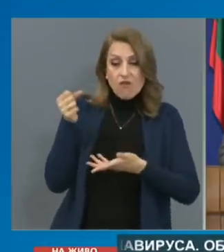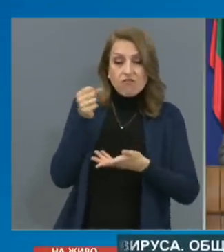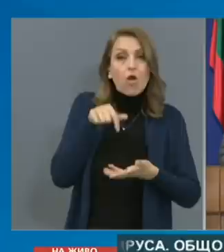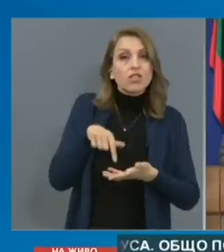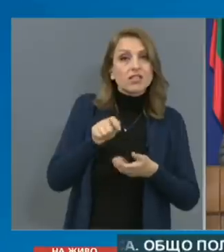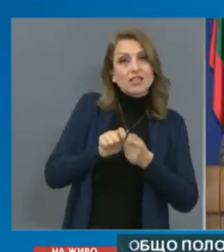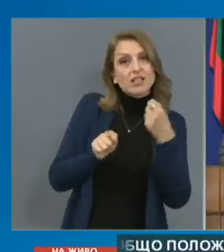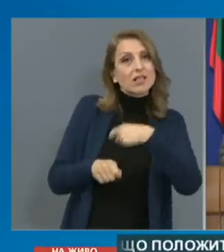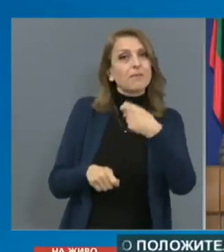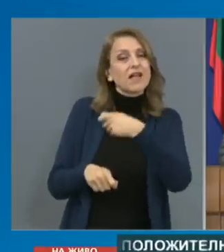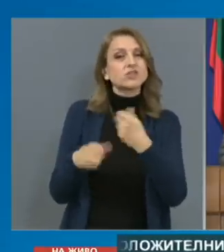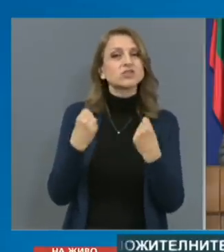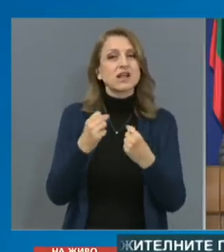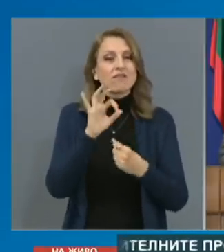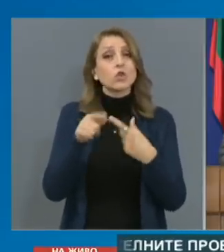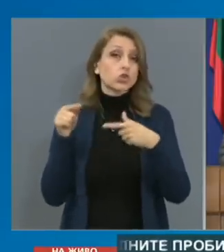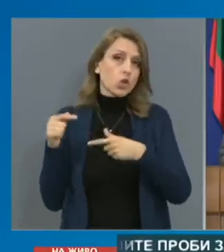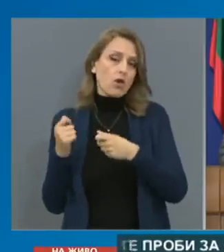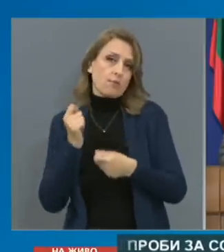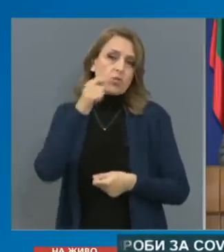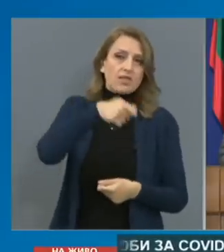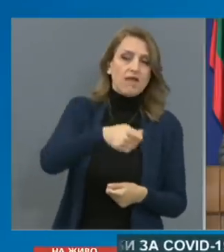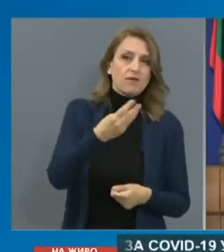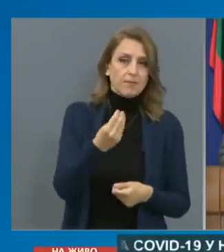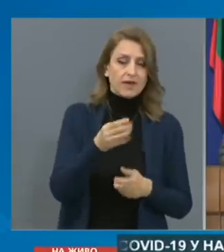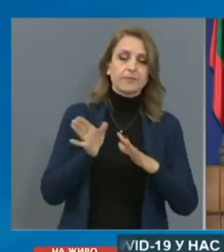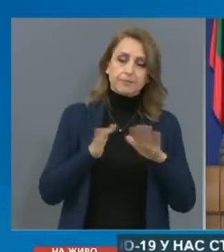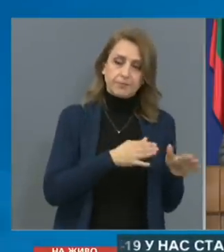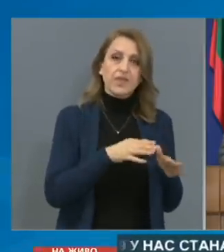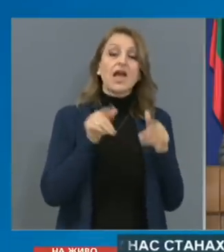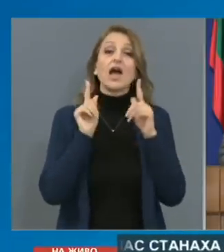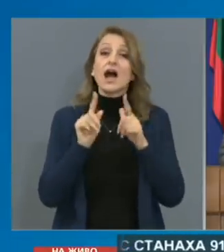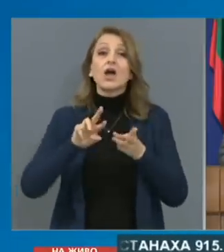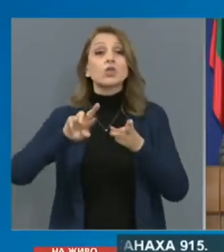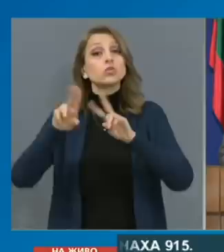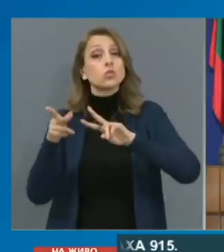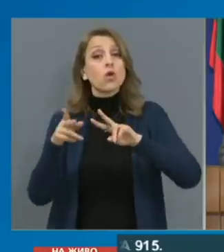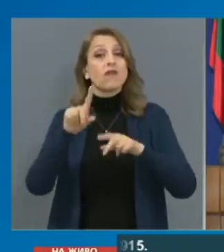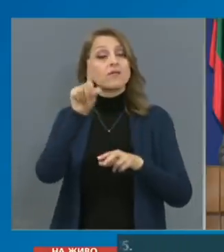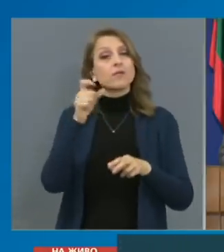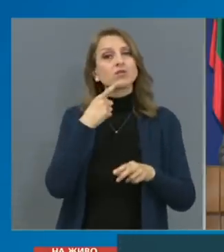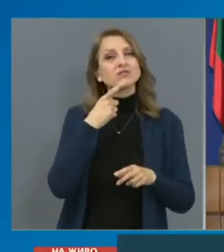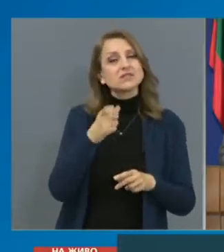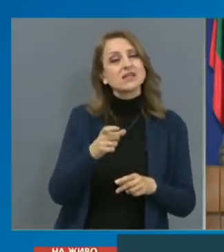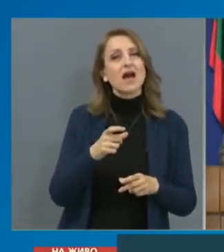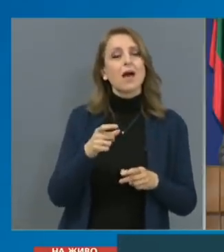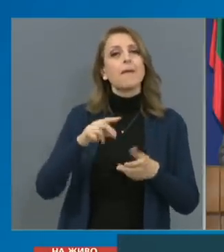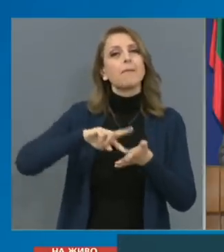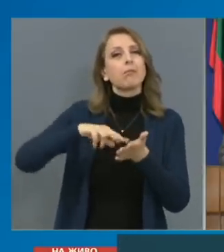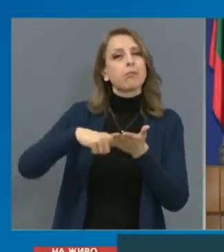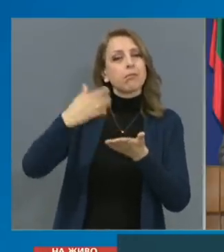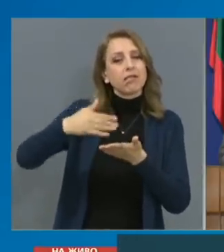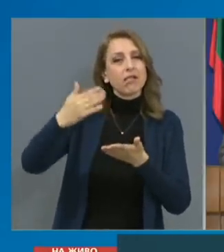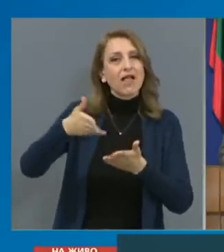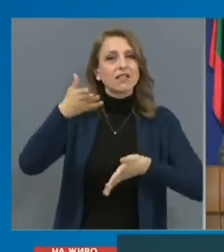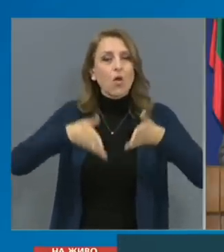осигурява, превежда парите. Друг е въпросът за планови операции и планови манипулации.